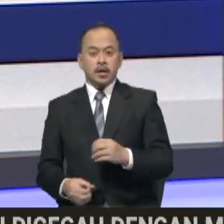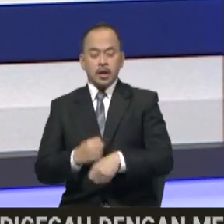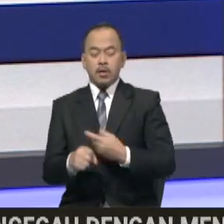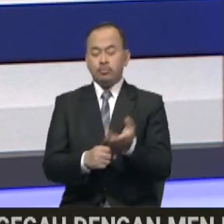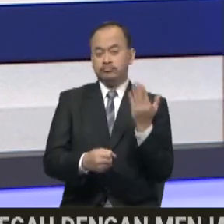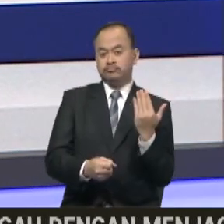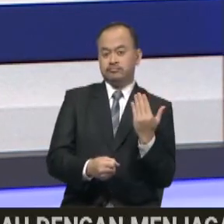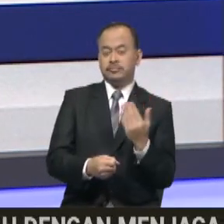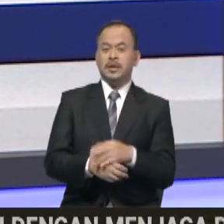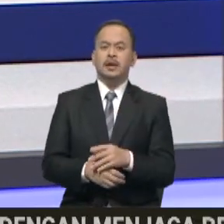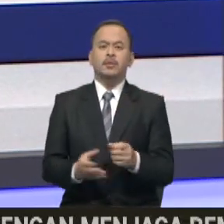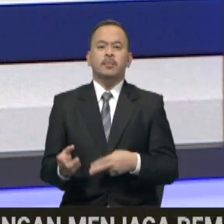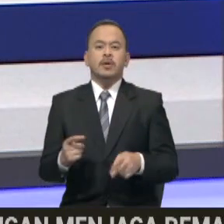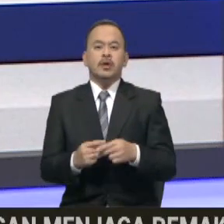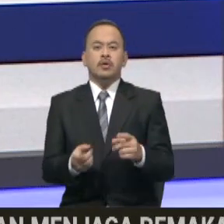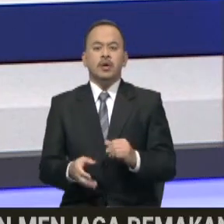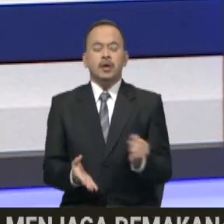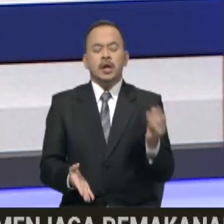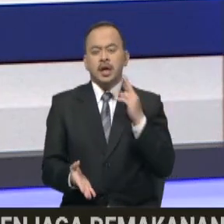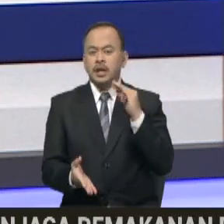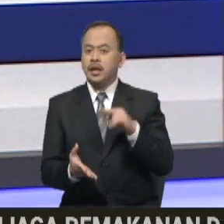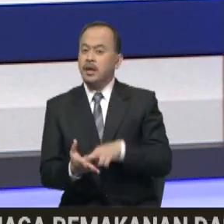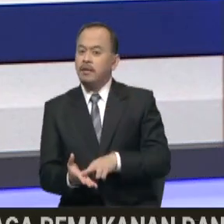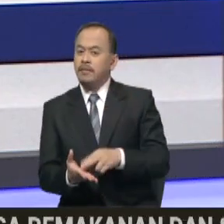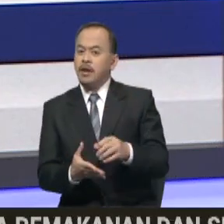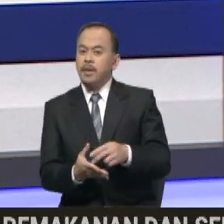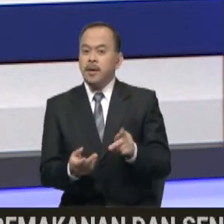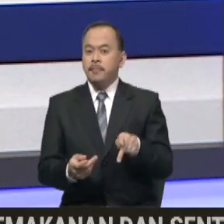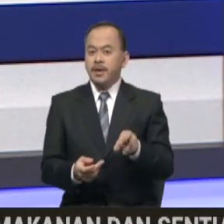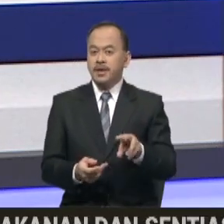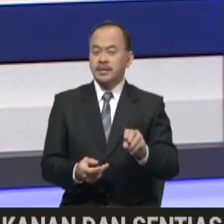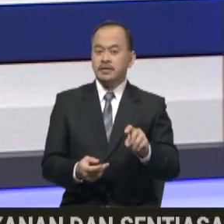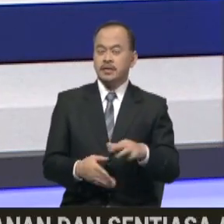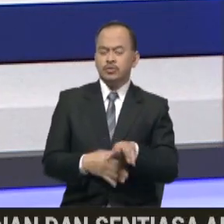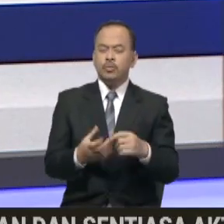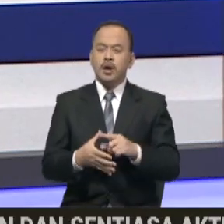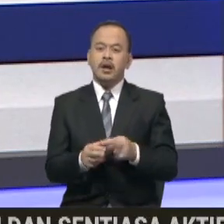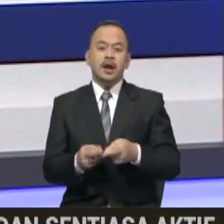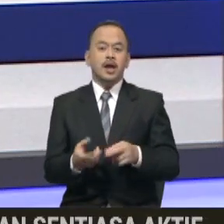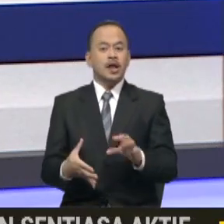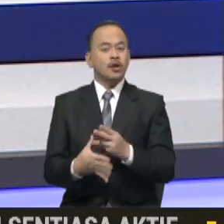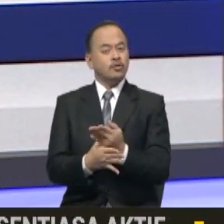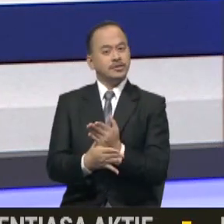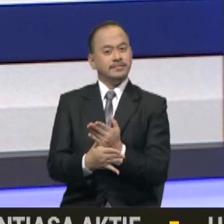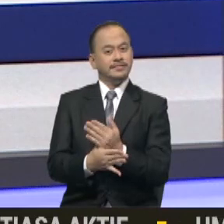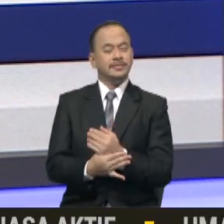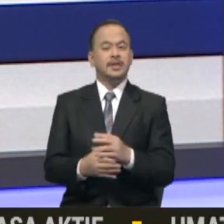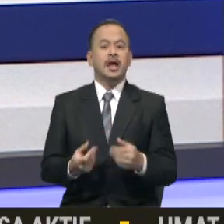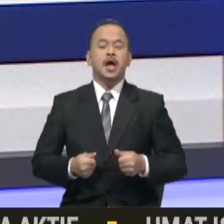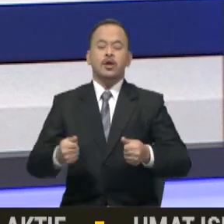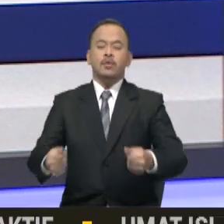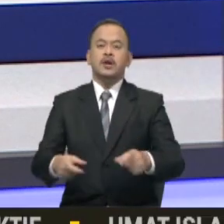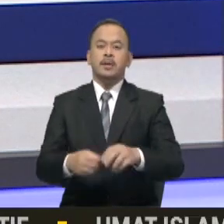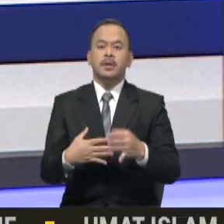dikhususkan bagi meraihkan dan mengiktiraf kecemerlangan dan prestasi para rakan kongsi berkenaan. Anugerah berkenaan dapat